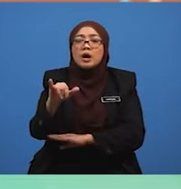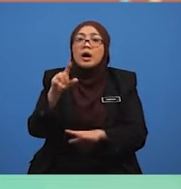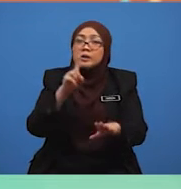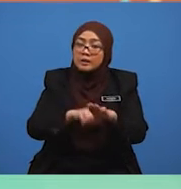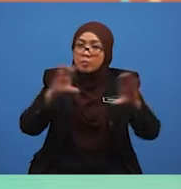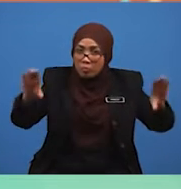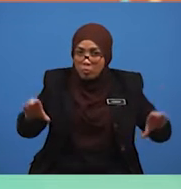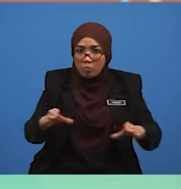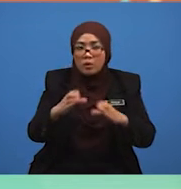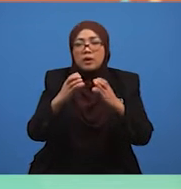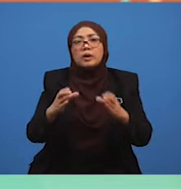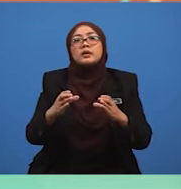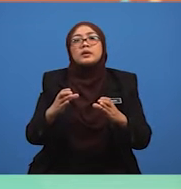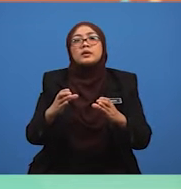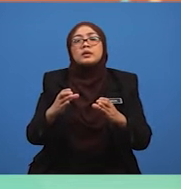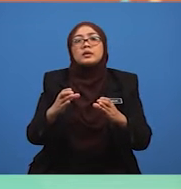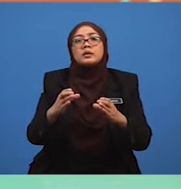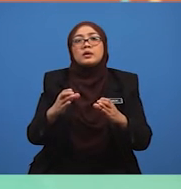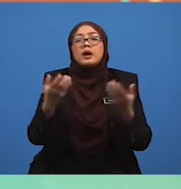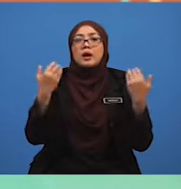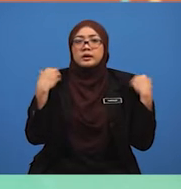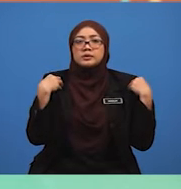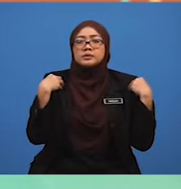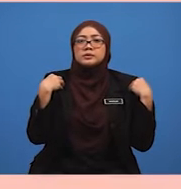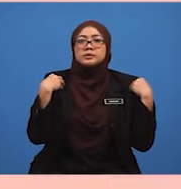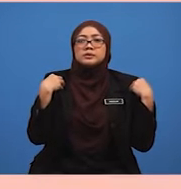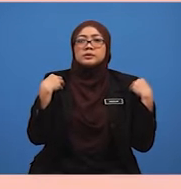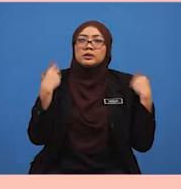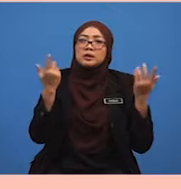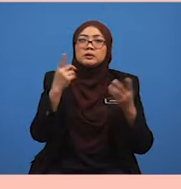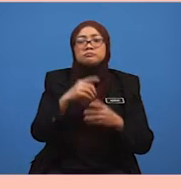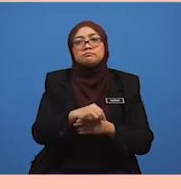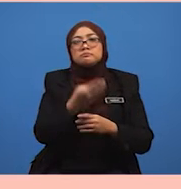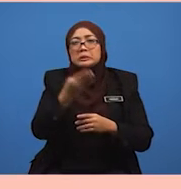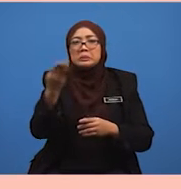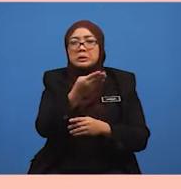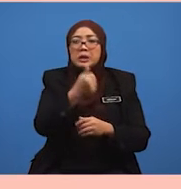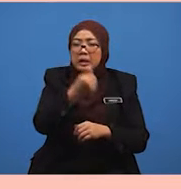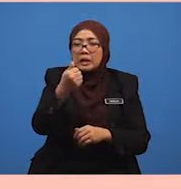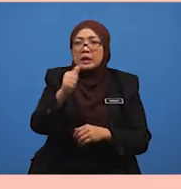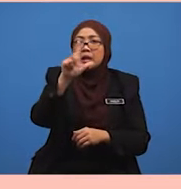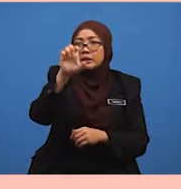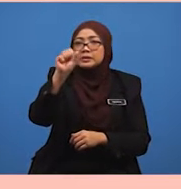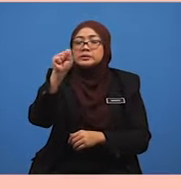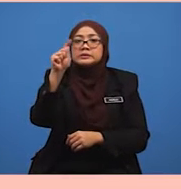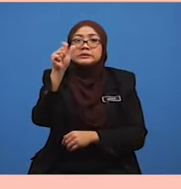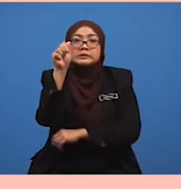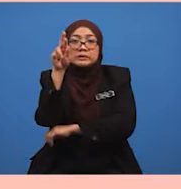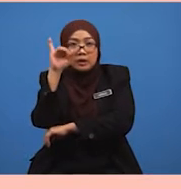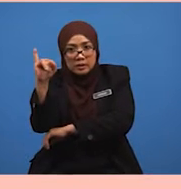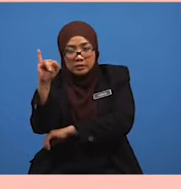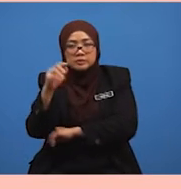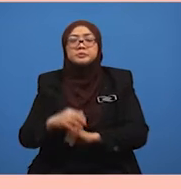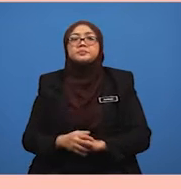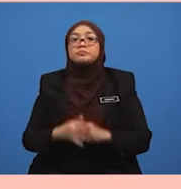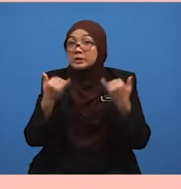semua mengandungi ciri-ciri lestari, ya? Sekarang, mari kita mencipta